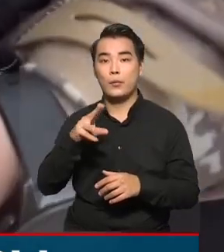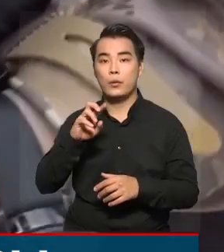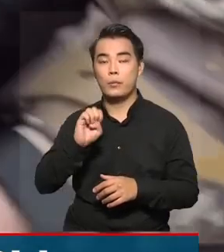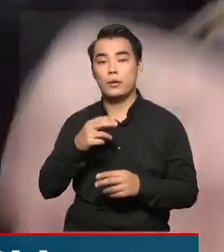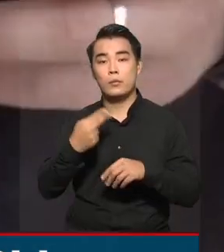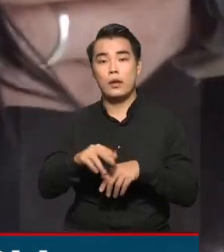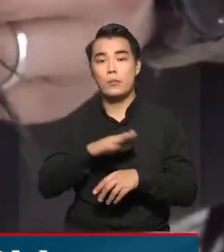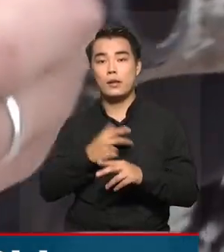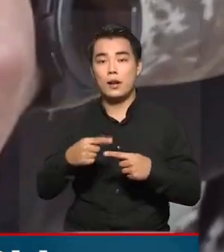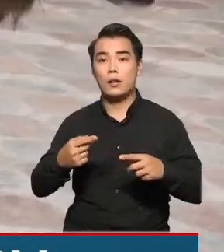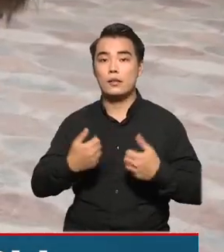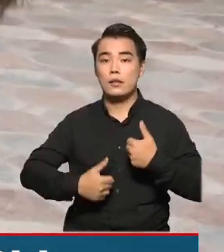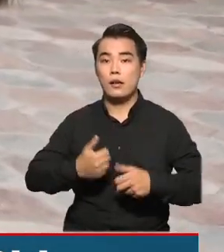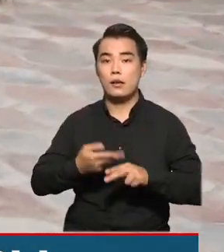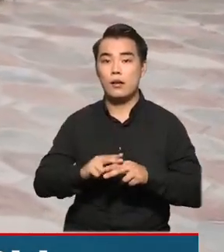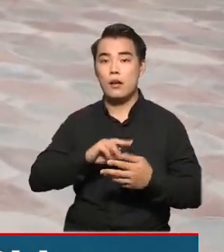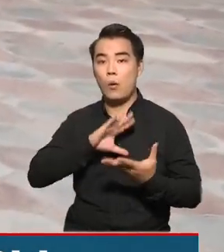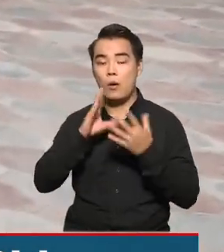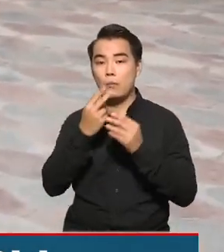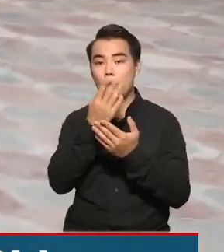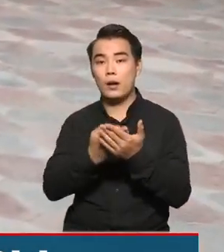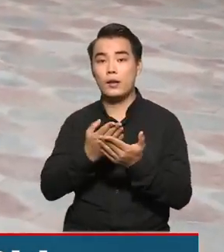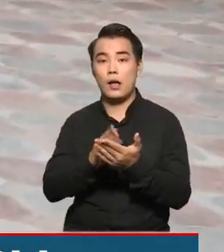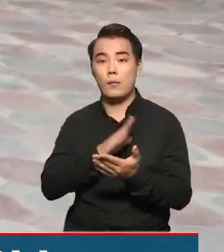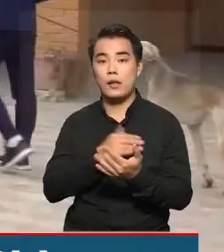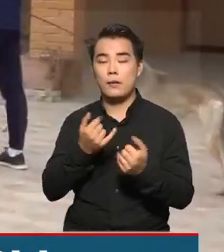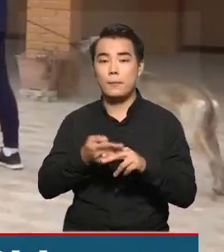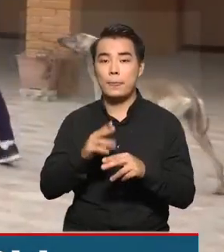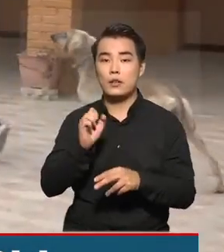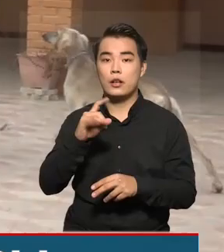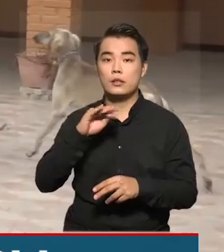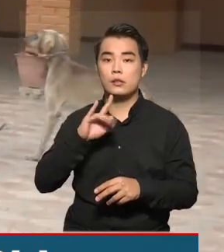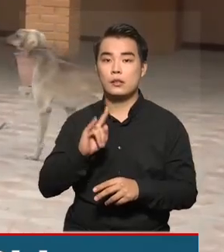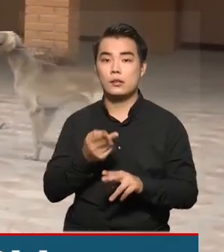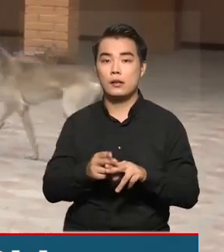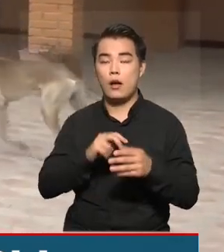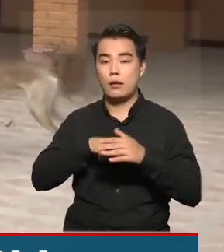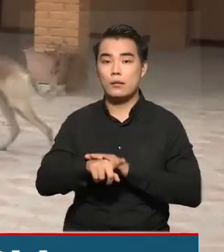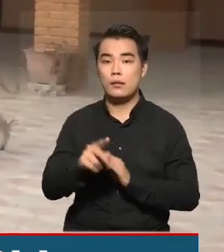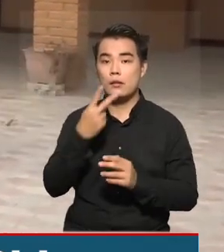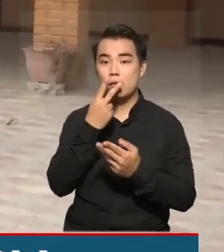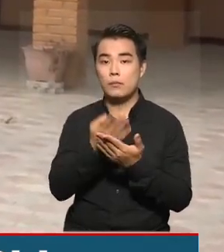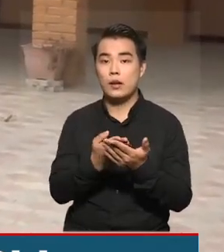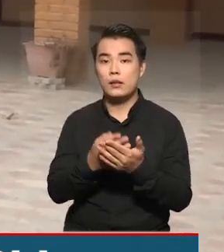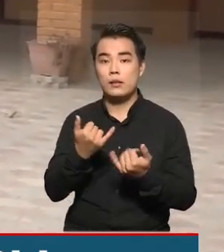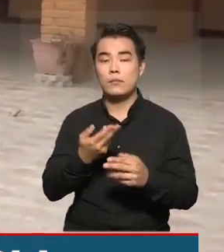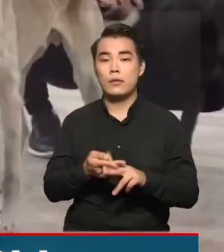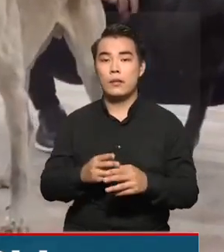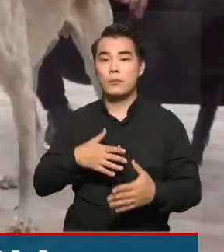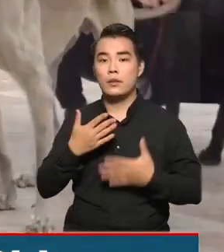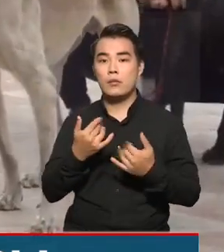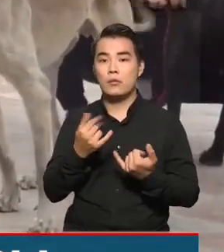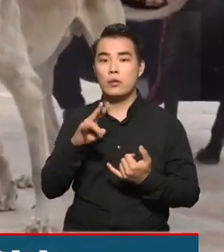алыс қашықтықтағы бірнеше сайыста төзімділігі мен жүйріктігін байқатқан. Шашақ құлақты қара тазы жақында болған аңшылықта шие бөрмен алысып аяғын жаралып